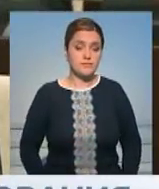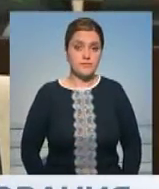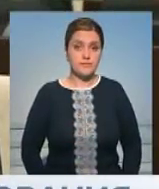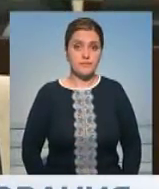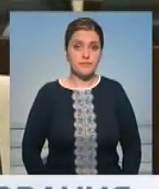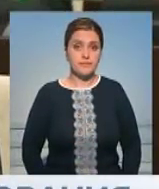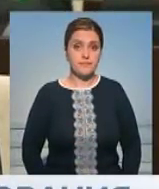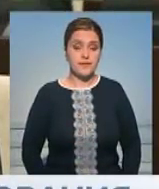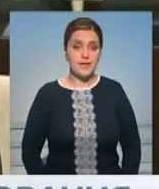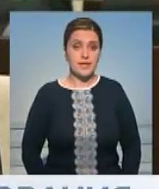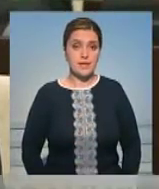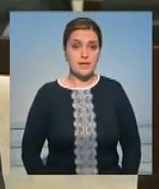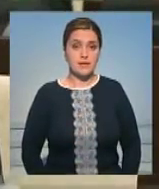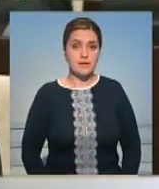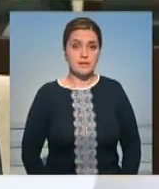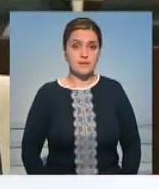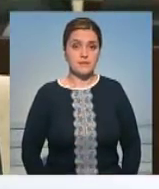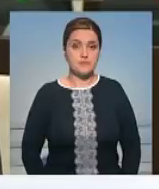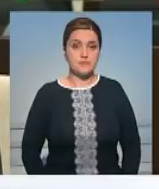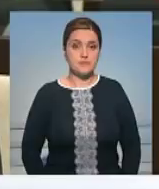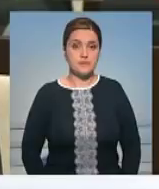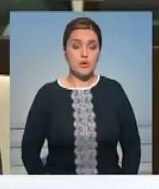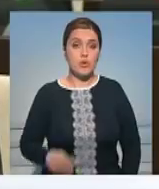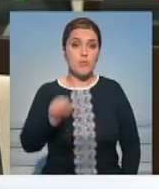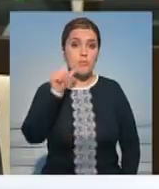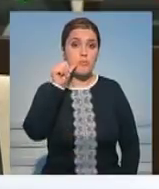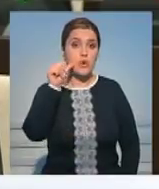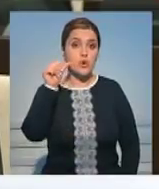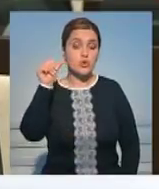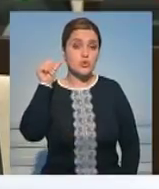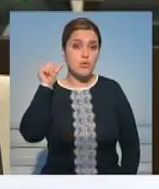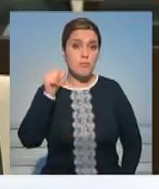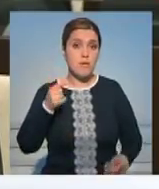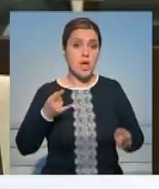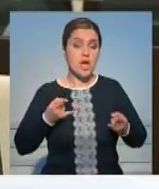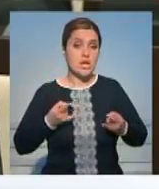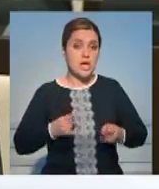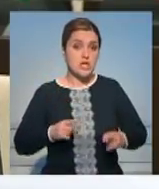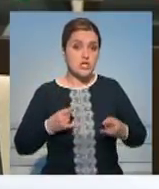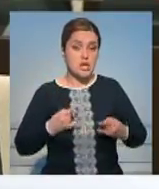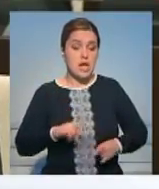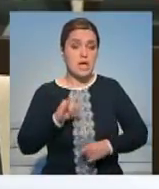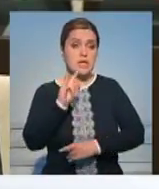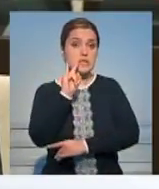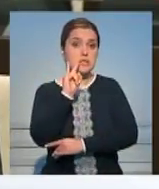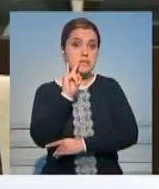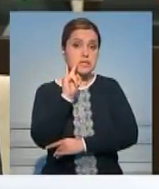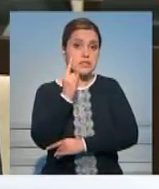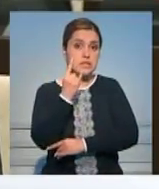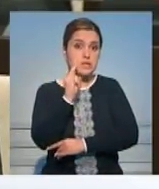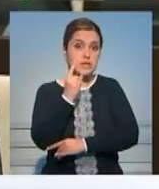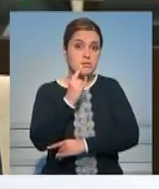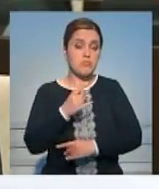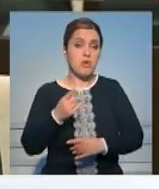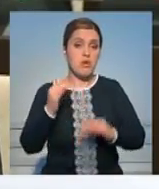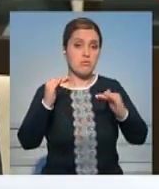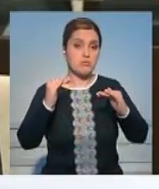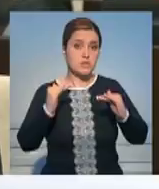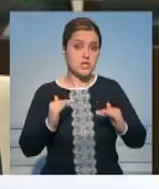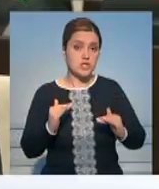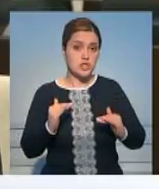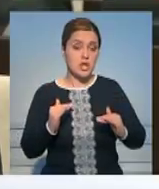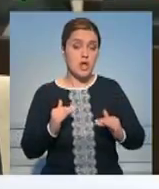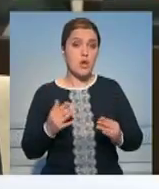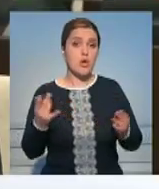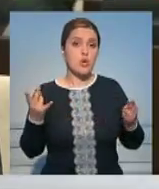Если уже в прошлом году рождаемость, как нам было доложено на заседании комитета, имела тенденцию к снижению, то,